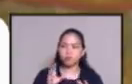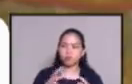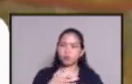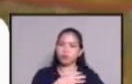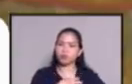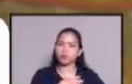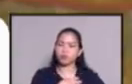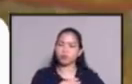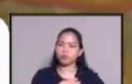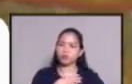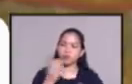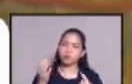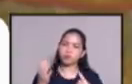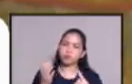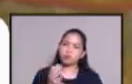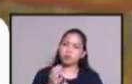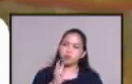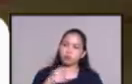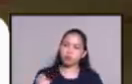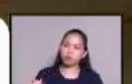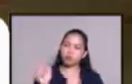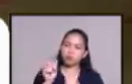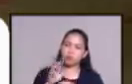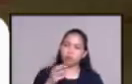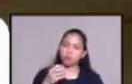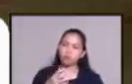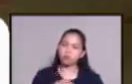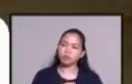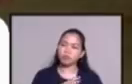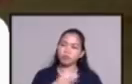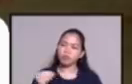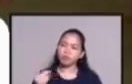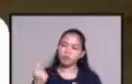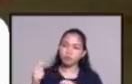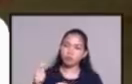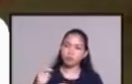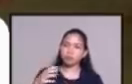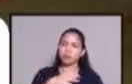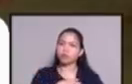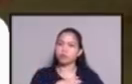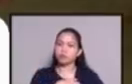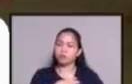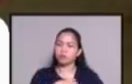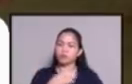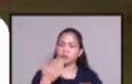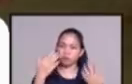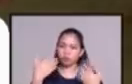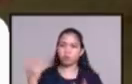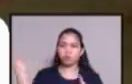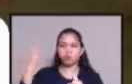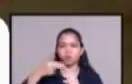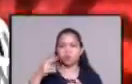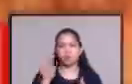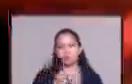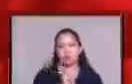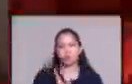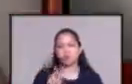ang katransaksyon kaya nagpaputok ng baril. Napilitan namang gumanti ang otoridad hanggang sa mapatay ang sospek.